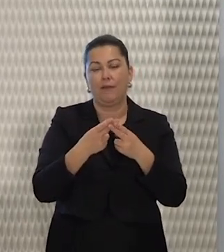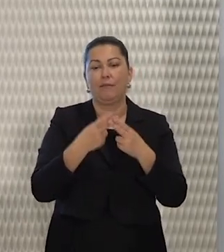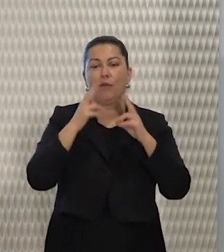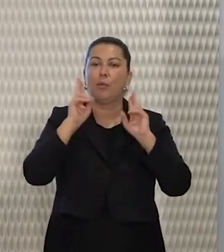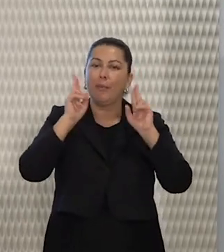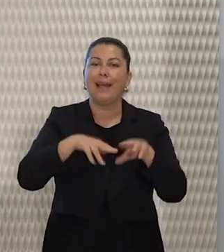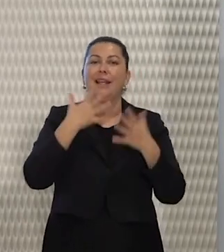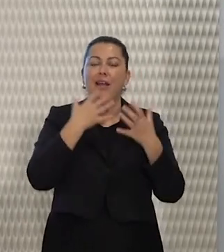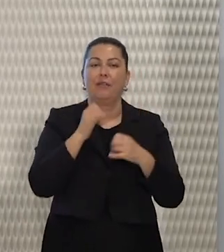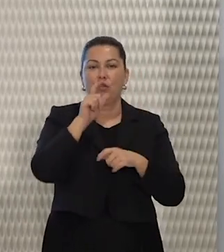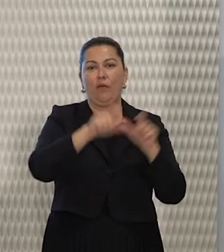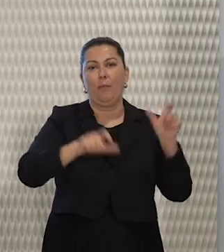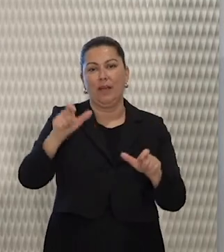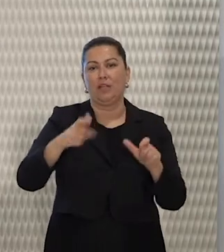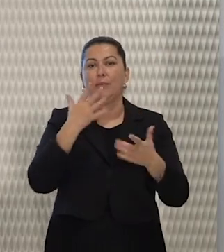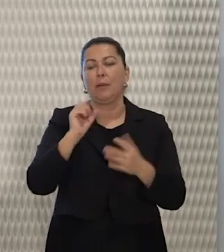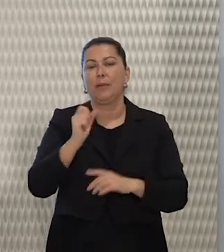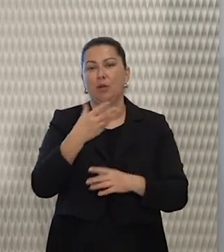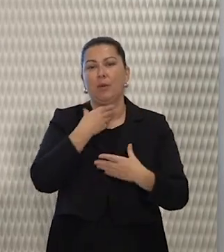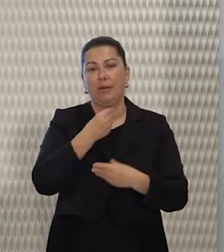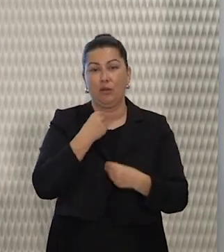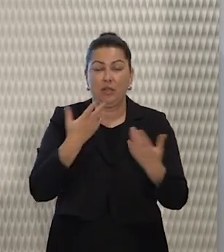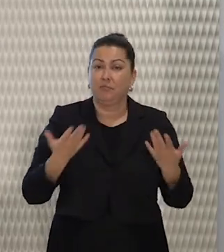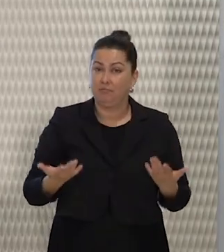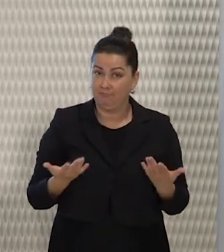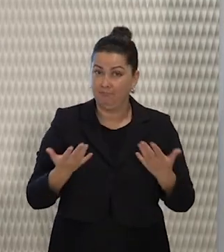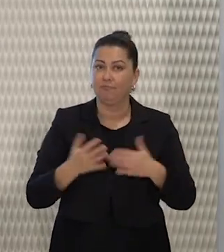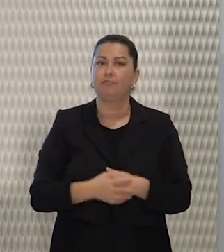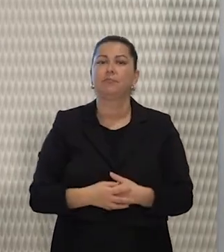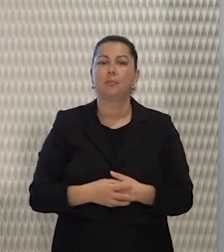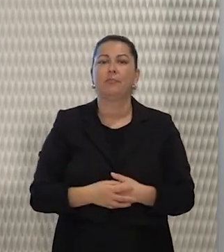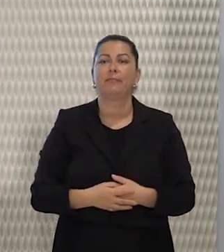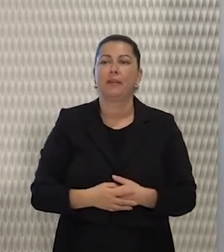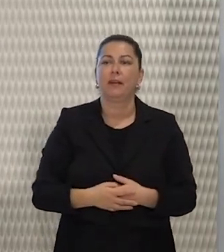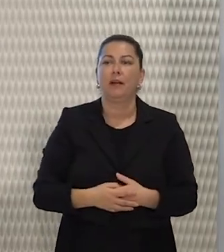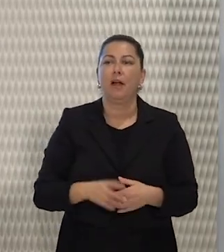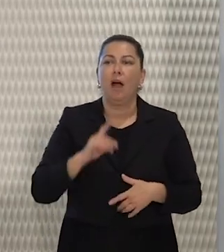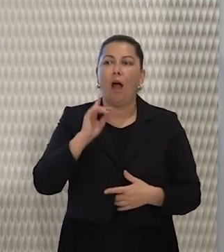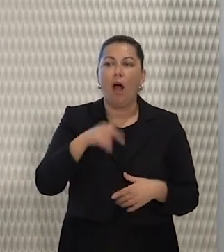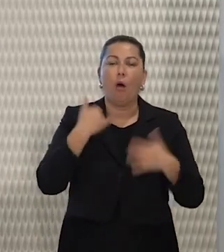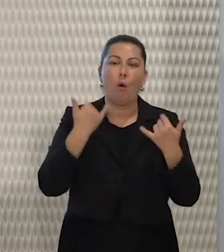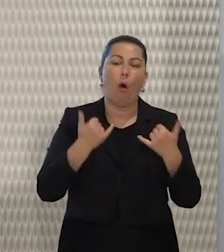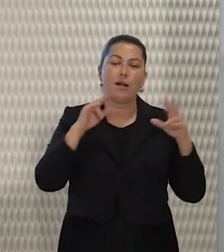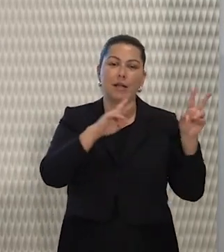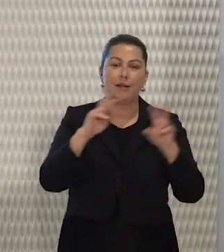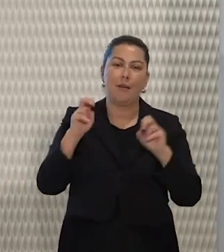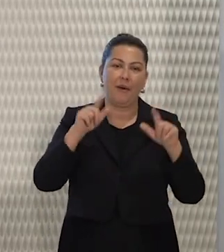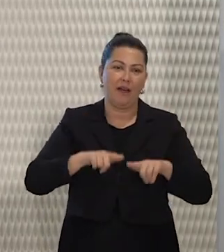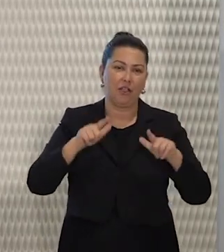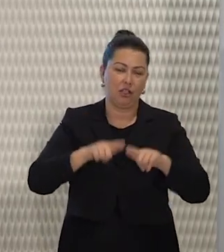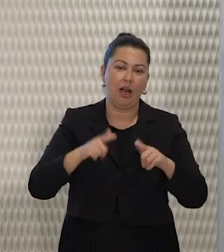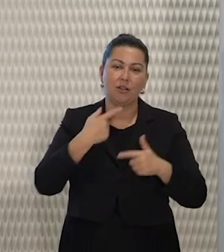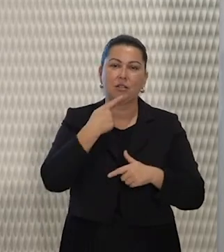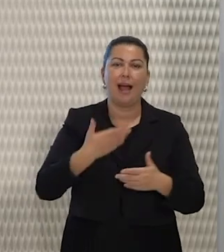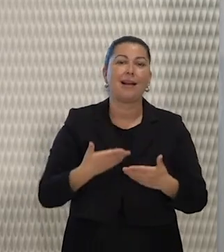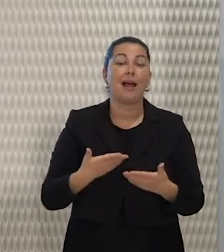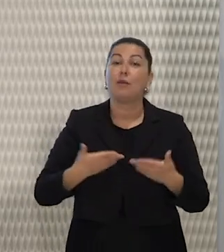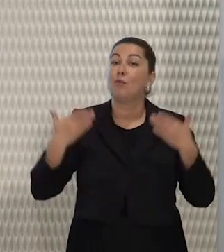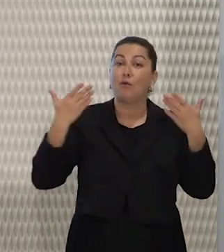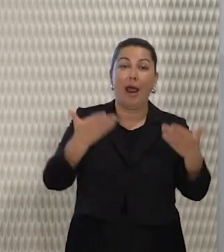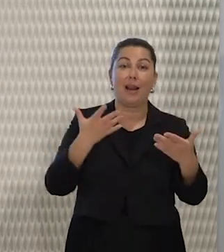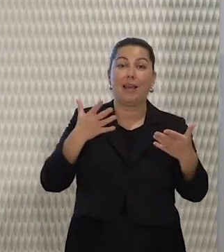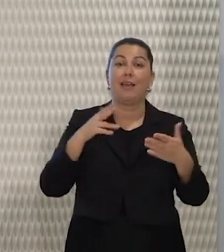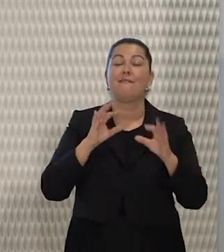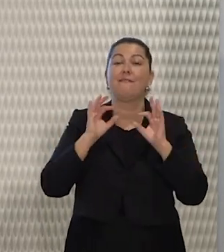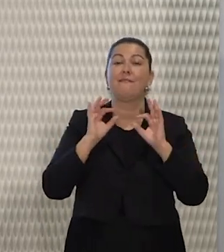mit besonderen Bedürfnissen. Und jetzt heißt es, im Thema der heutigen Veranstaltung, ready for